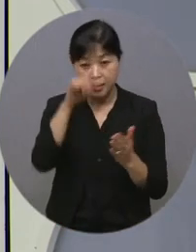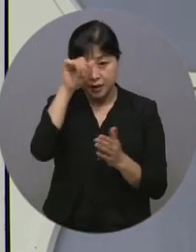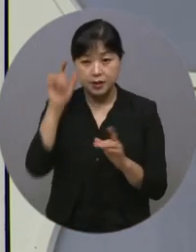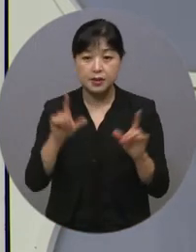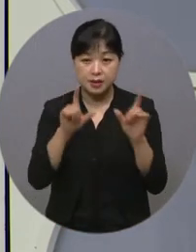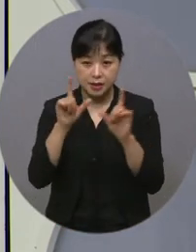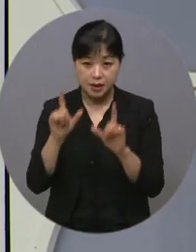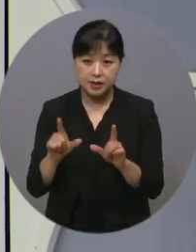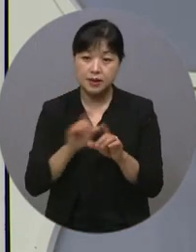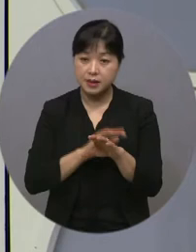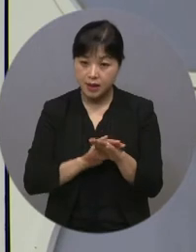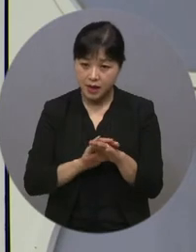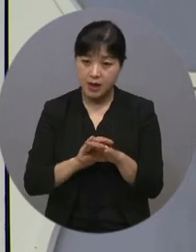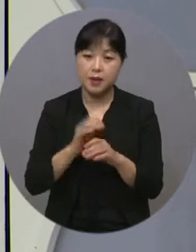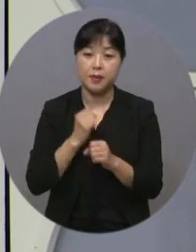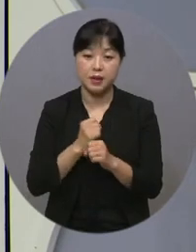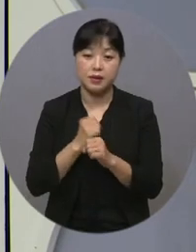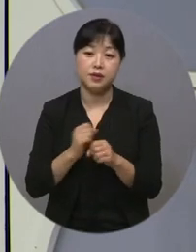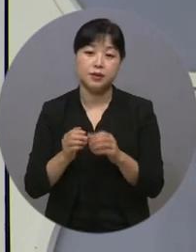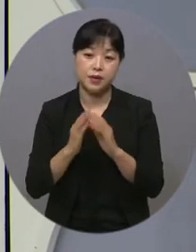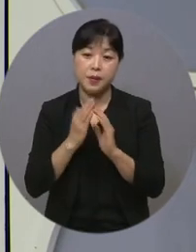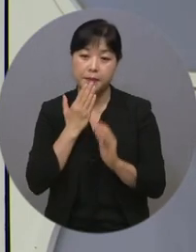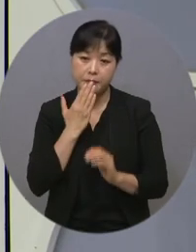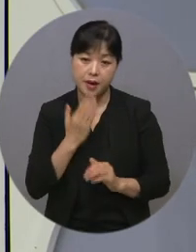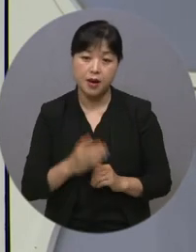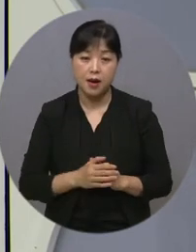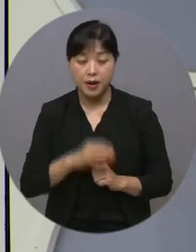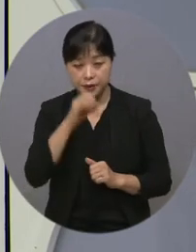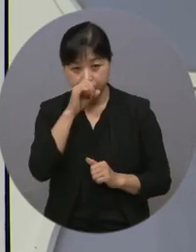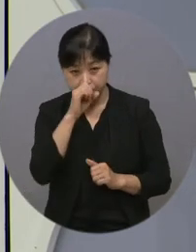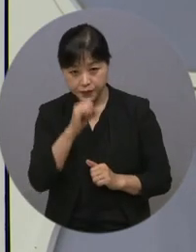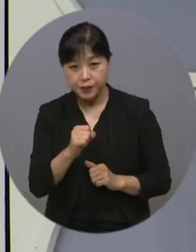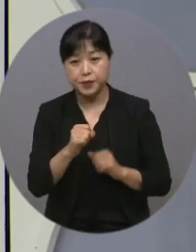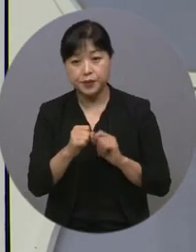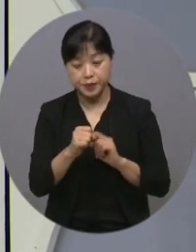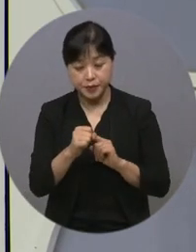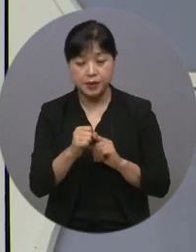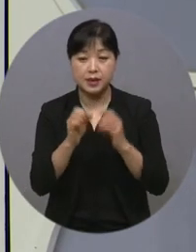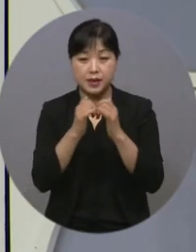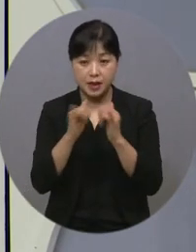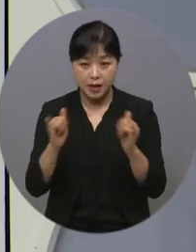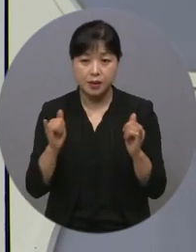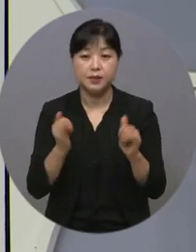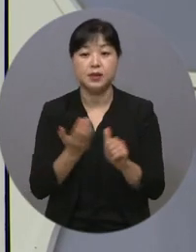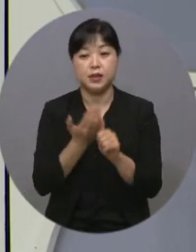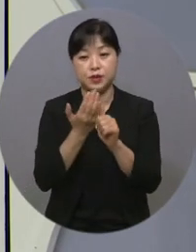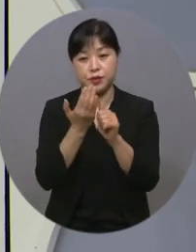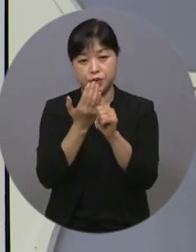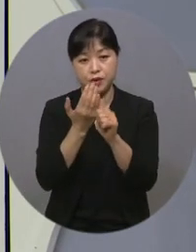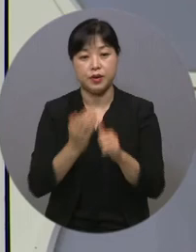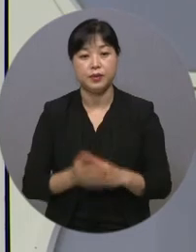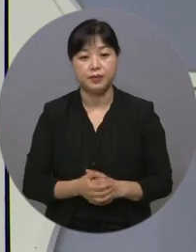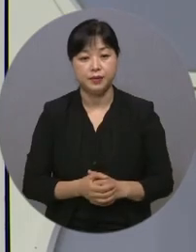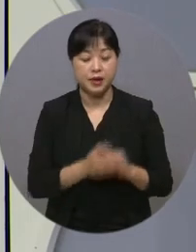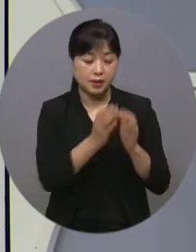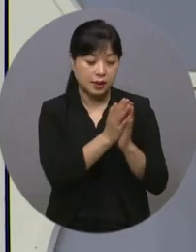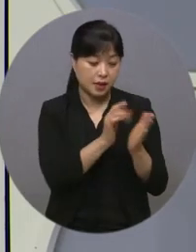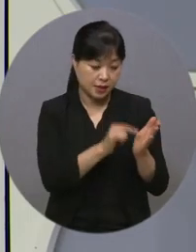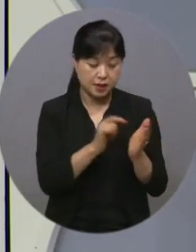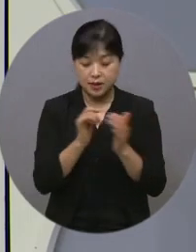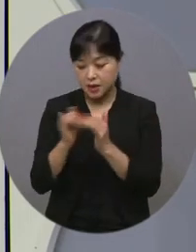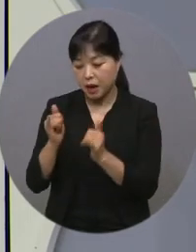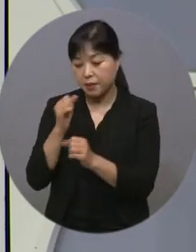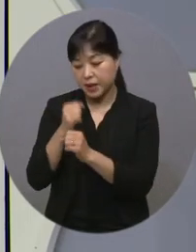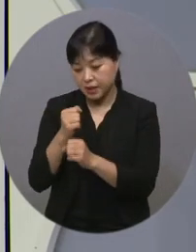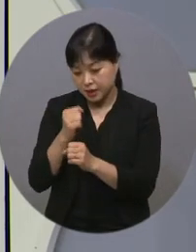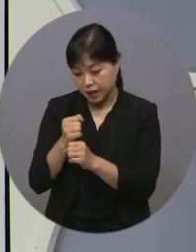인생을 만들어내는 겁니다. 좋은 사람을 만들어내는, 책이 사람을 만든다고 하는 얘기가